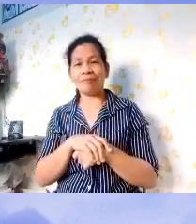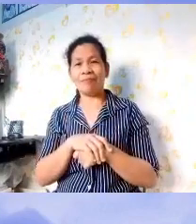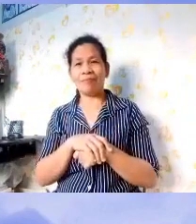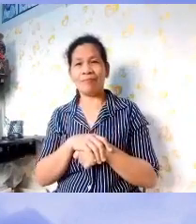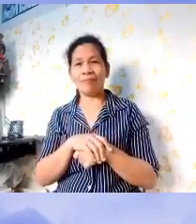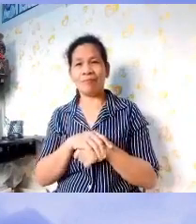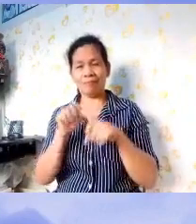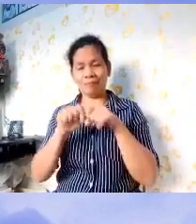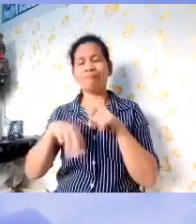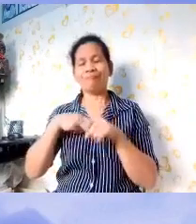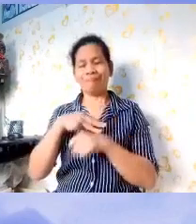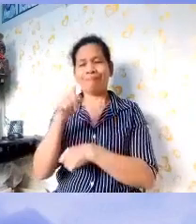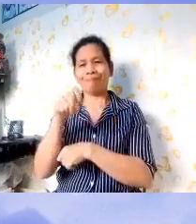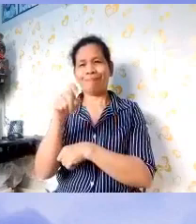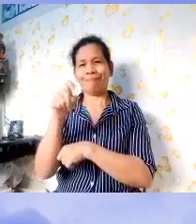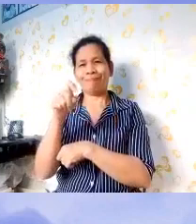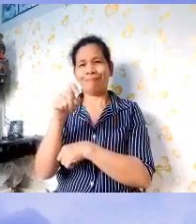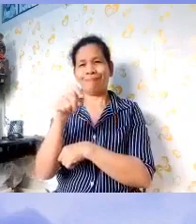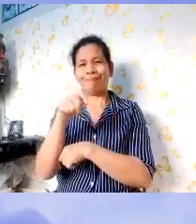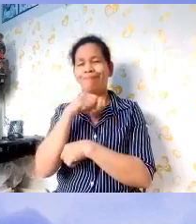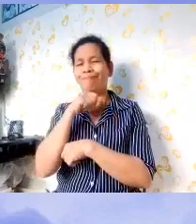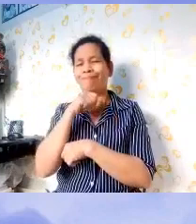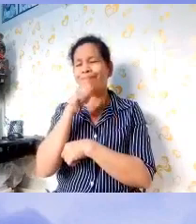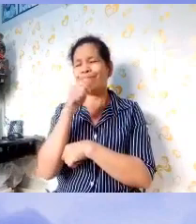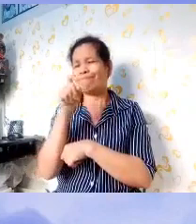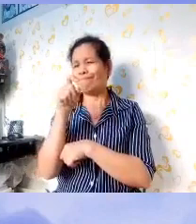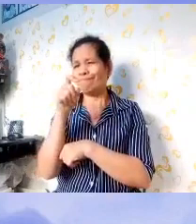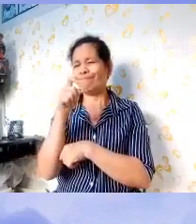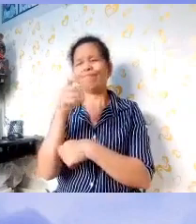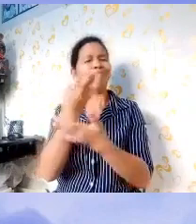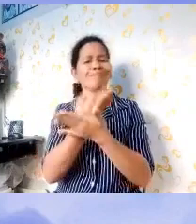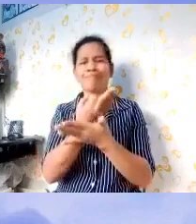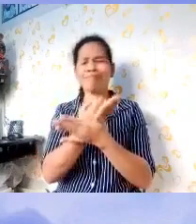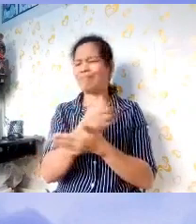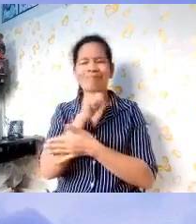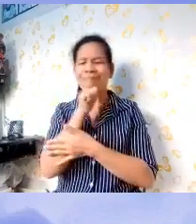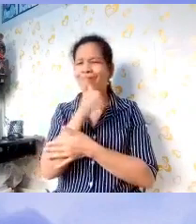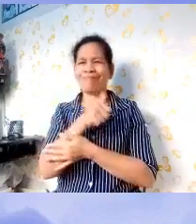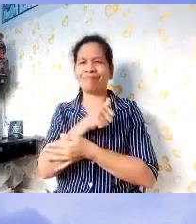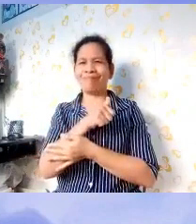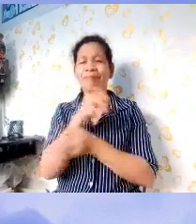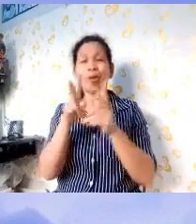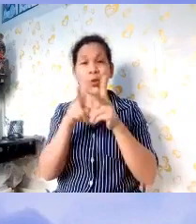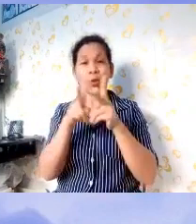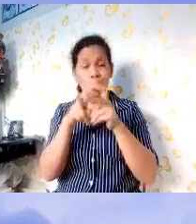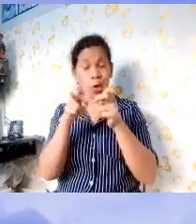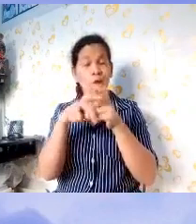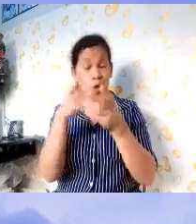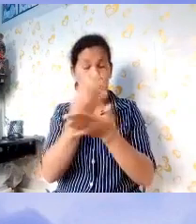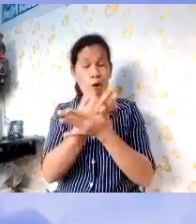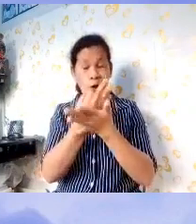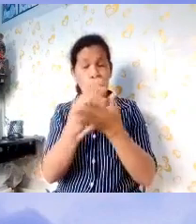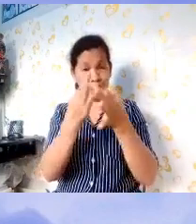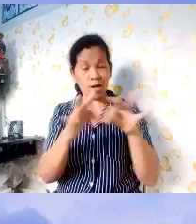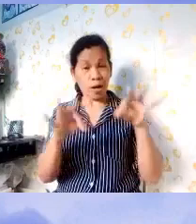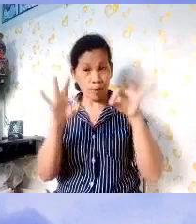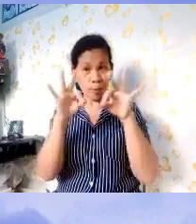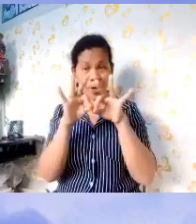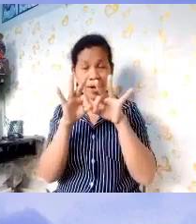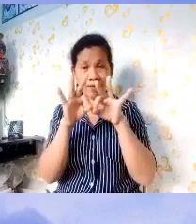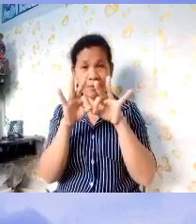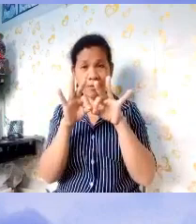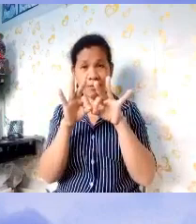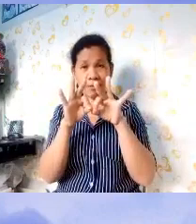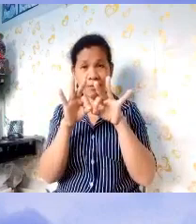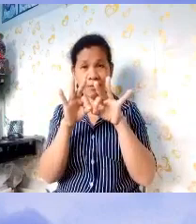buhay mga kapatid ay not necessarily pera. Bagaman mahalaga po ang pera, okay? Bagaman